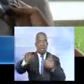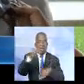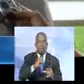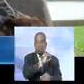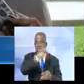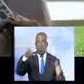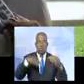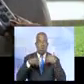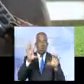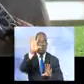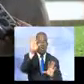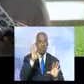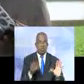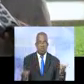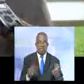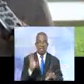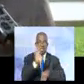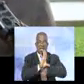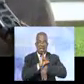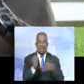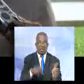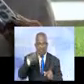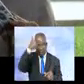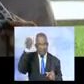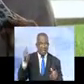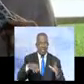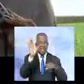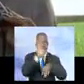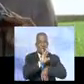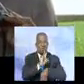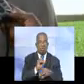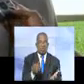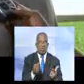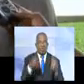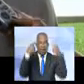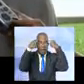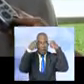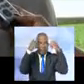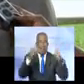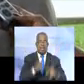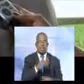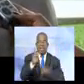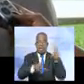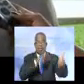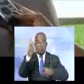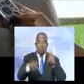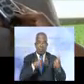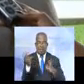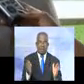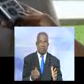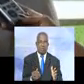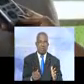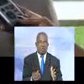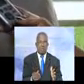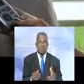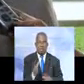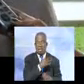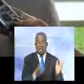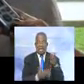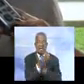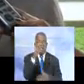très dynamique dans le secteur urbain qui a été entreprise par le gouvernement ivoirien, mais aussi par rapport à la dynamique